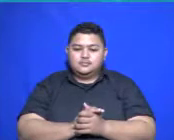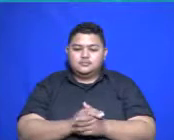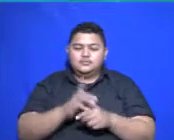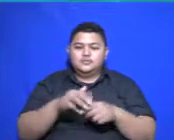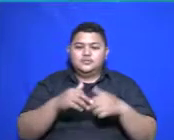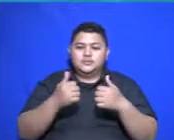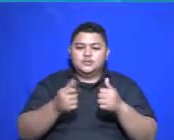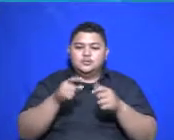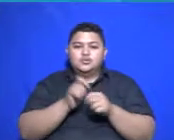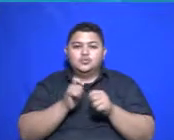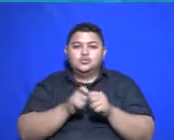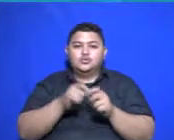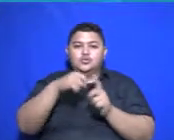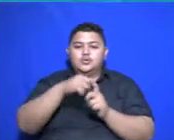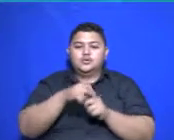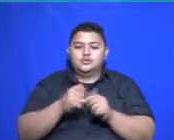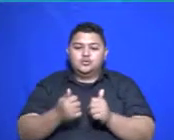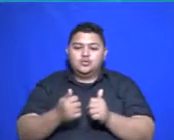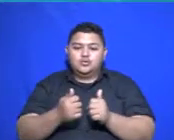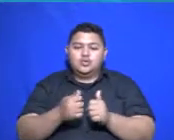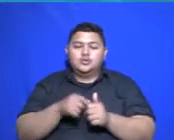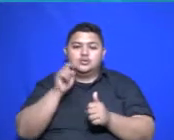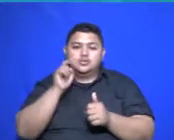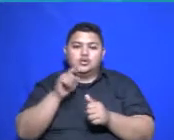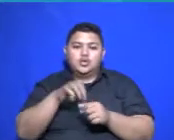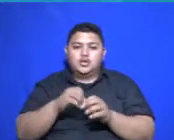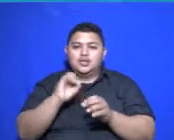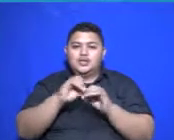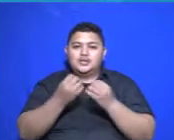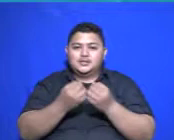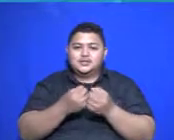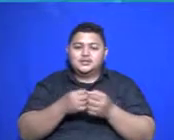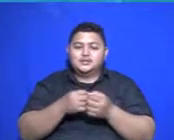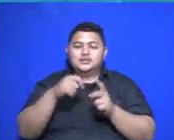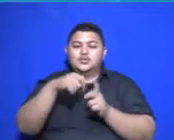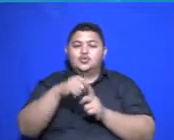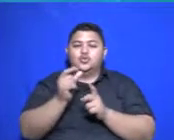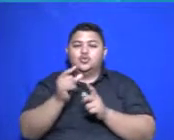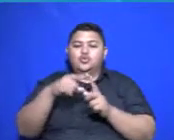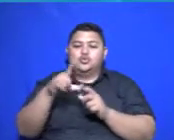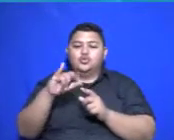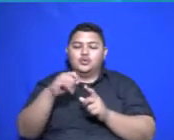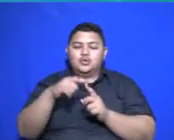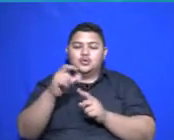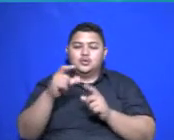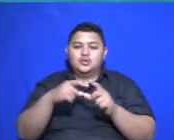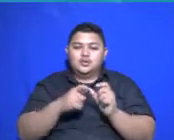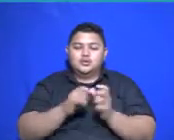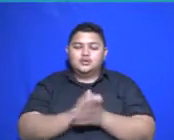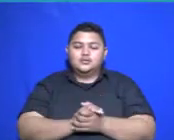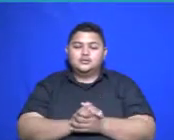Boleh buat kooperasi, boleh. Cuman orientasinya kualitas. Tidak sekedar bangun-bangun kooperasi.